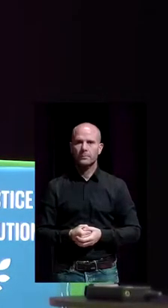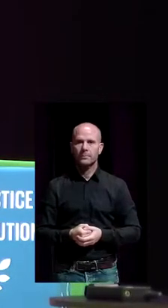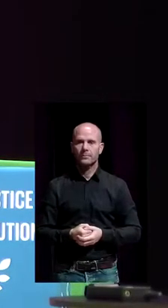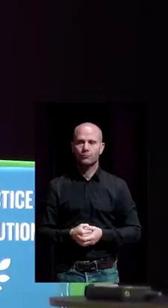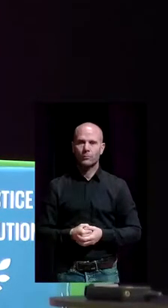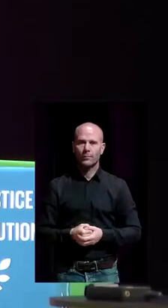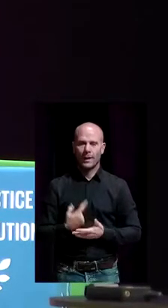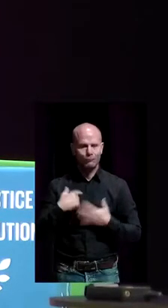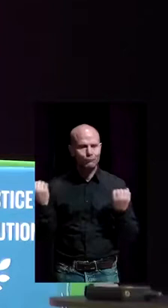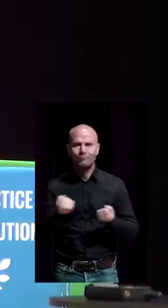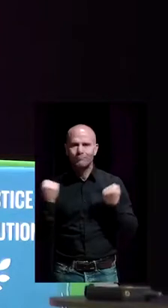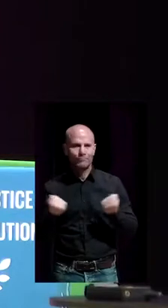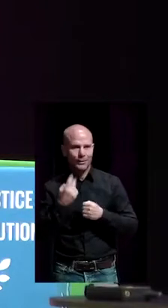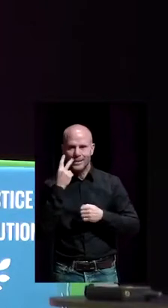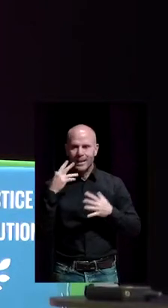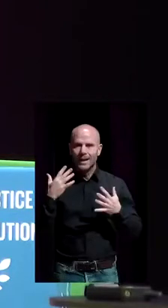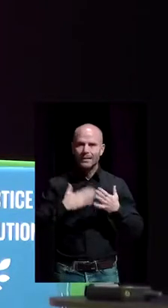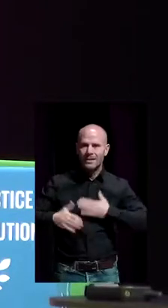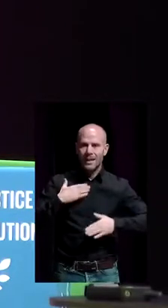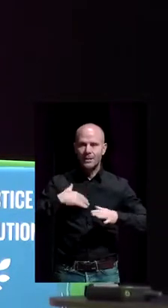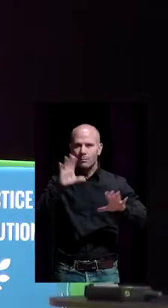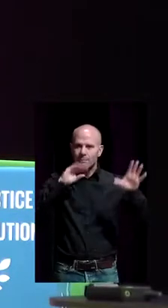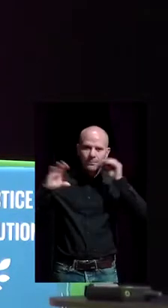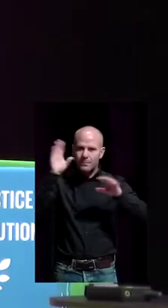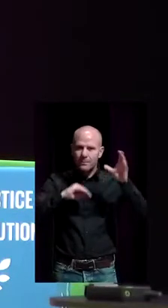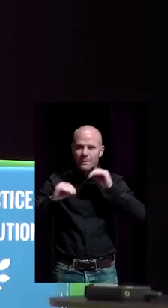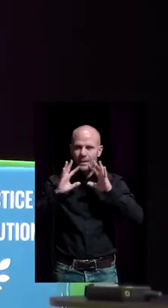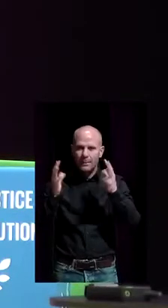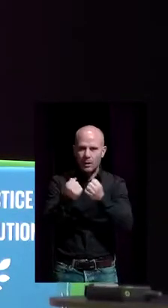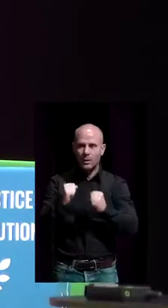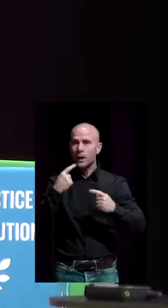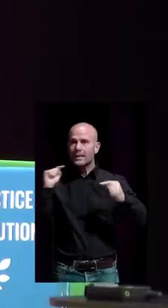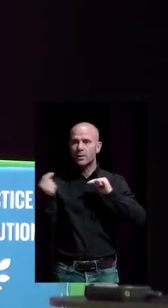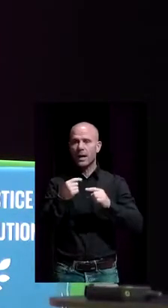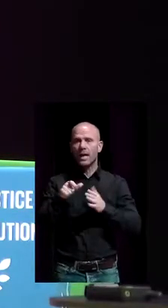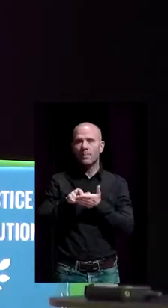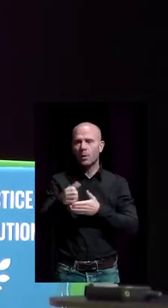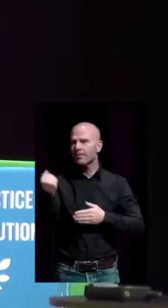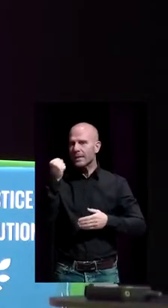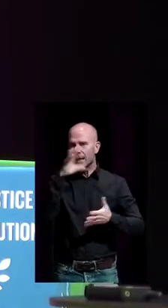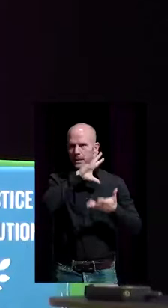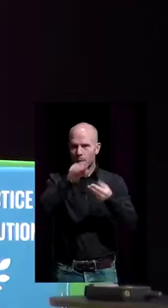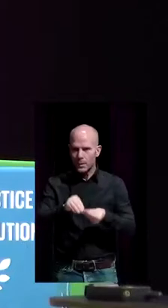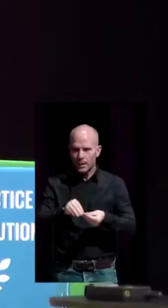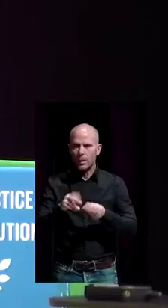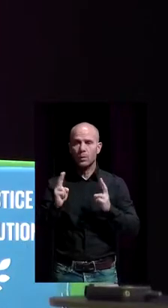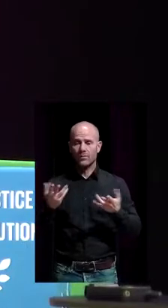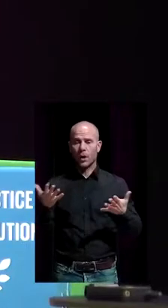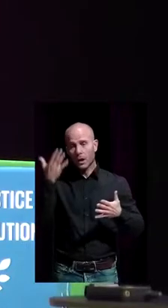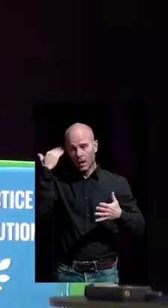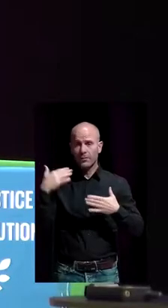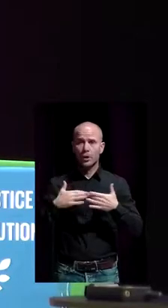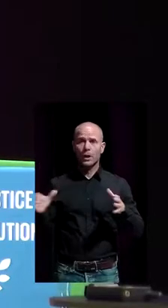fram emot ett intressant och lärorikt seminarium där vi ska diskutera rapportens viktiga slutsatser och vad vi kan göra